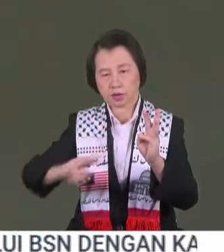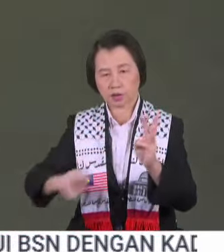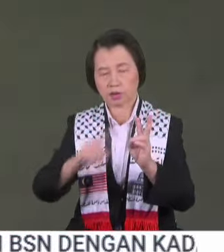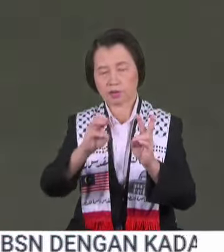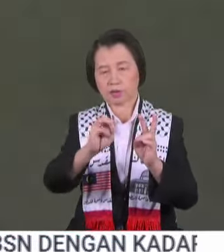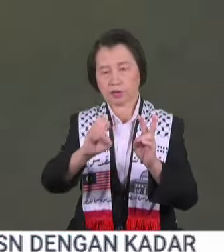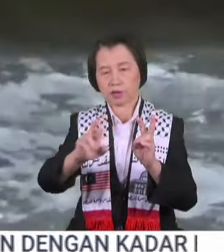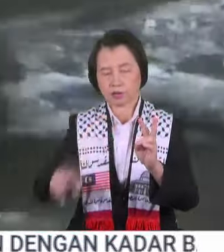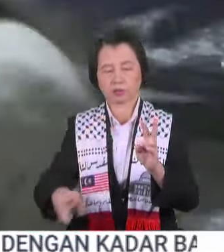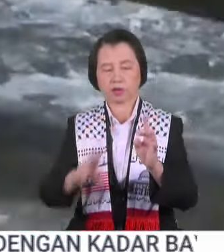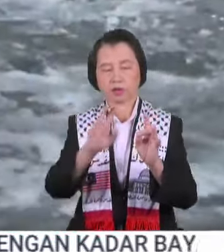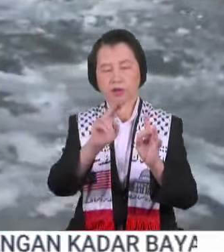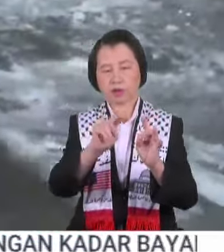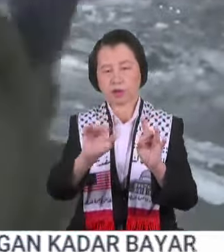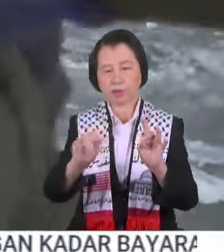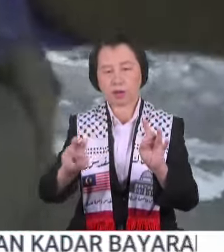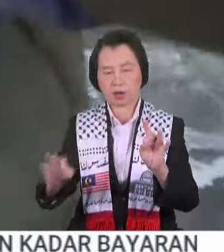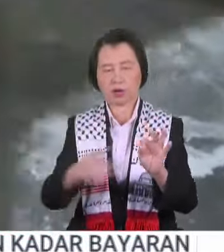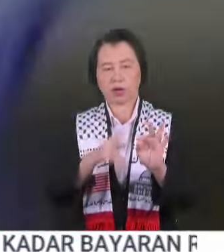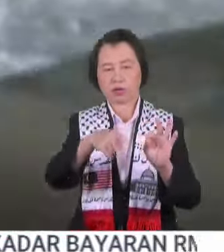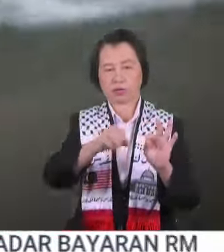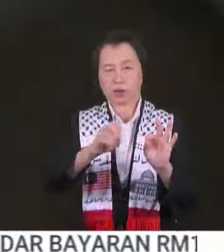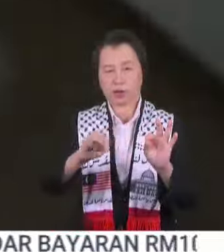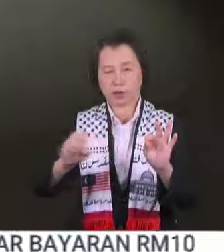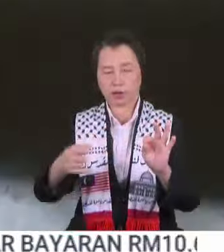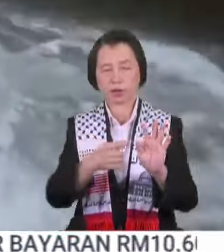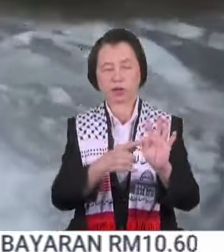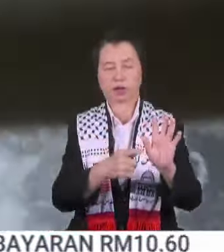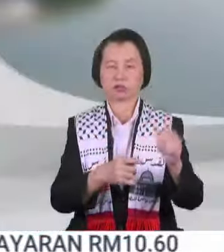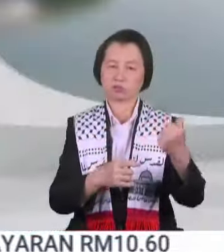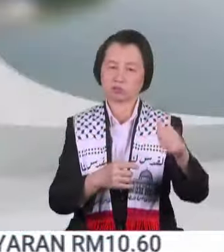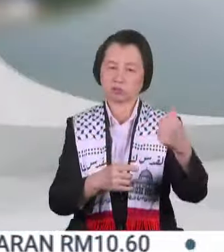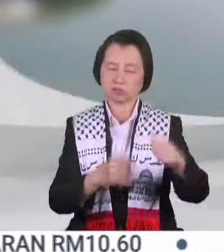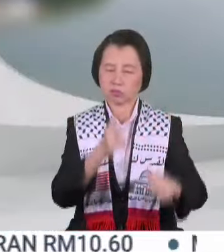Matunggong, Nabawan, Pinampang, Keningau dan Kuala Penyu.